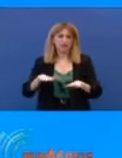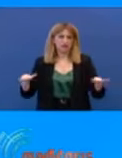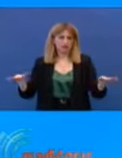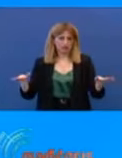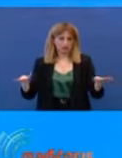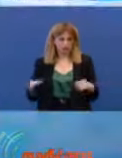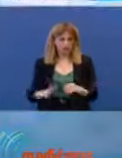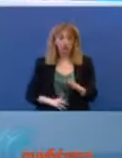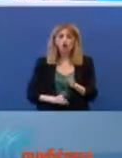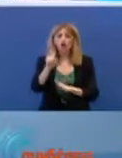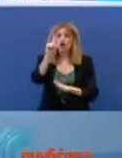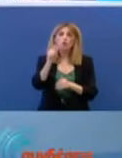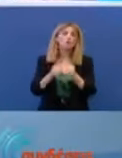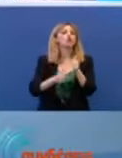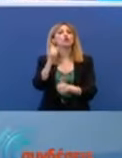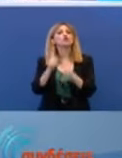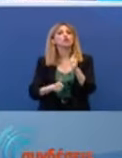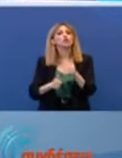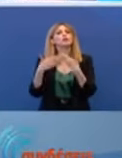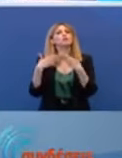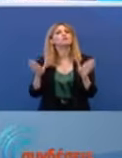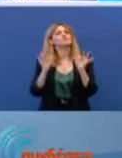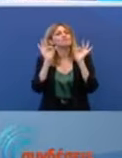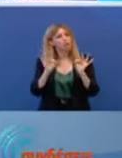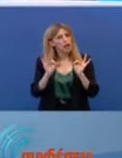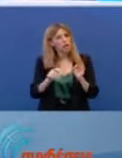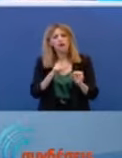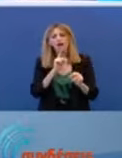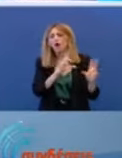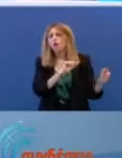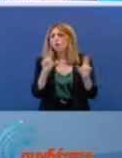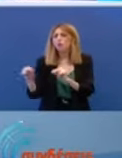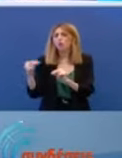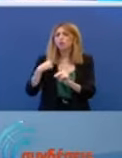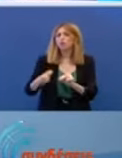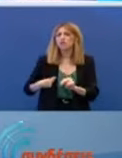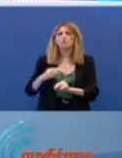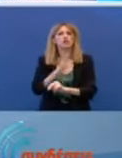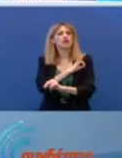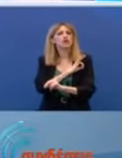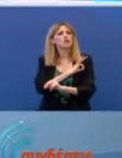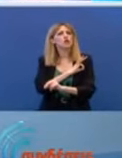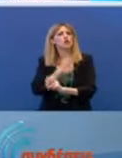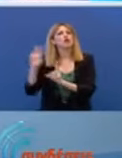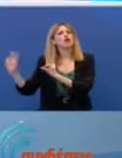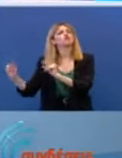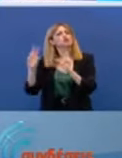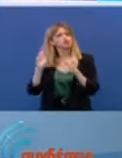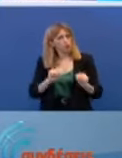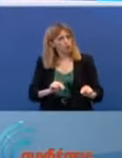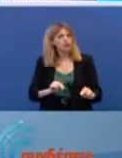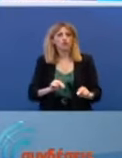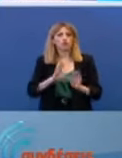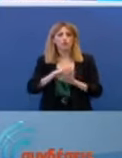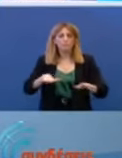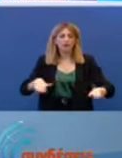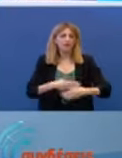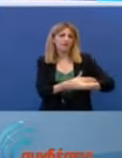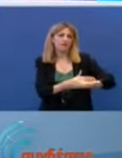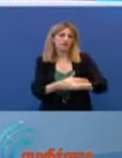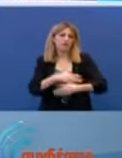ανοίγουν κανονικά μαζί με τα δημοτικά σχολεία και τα νηπιαγωγεία της χώρας οι παιδικοί και βρεφικοί σταθμοί και οι